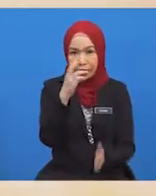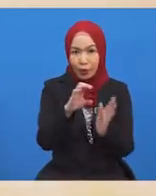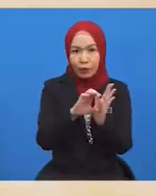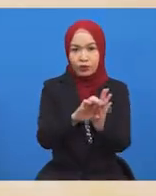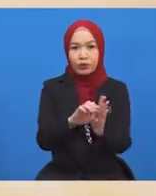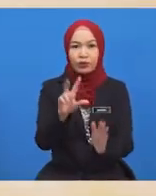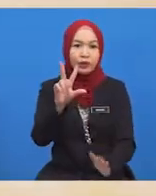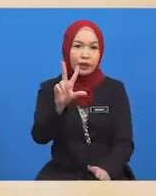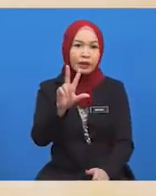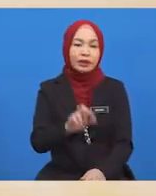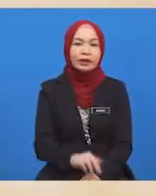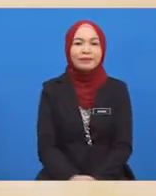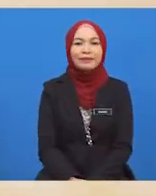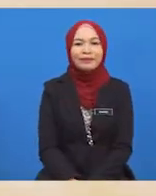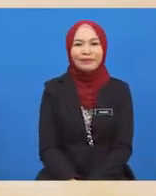contoh tiga.